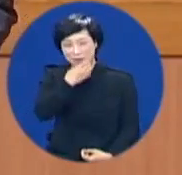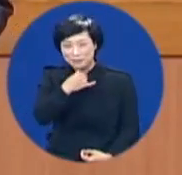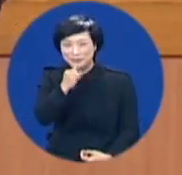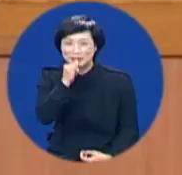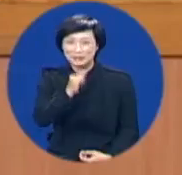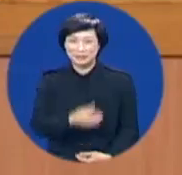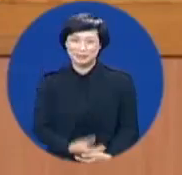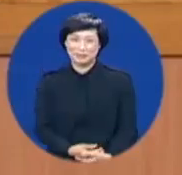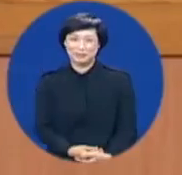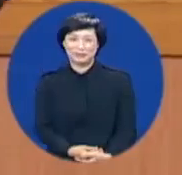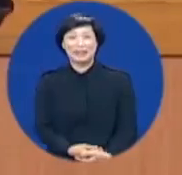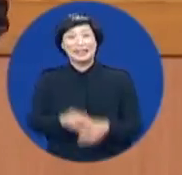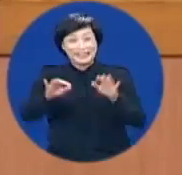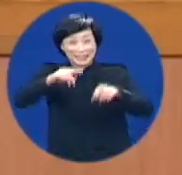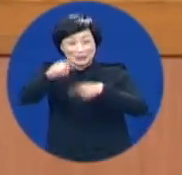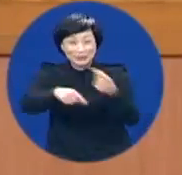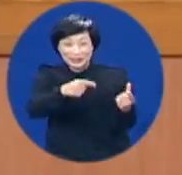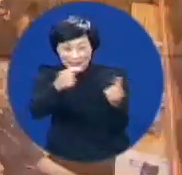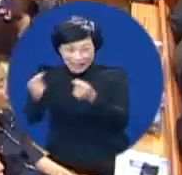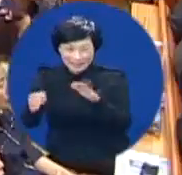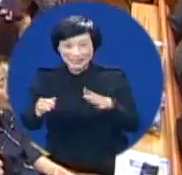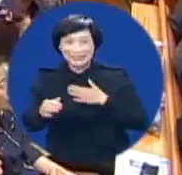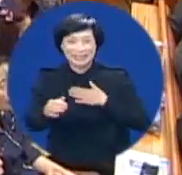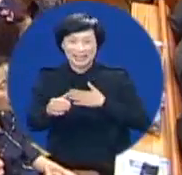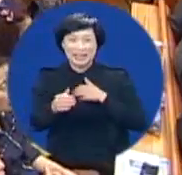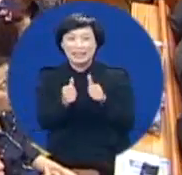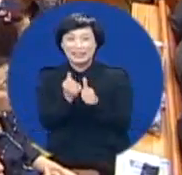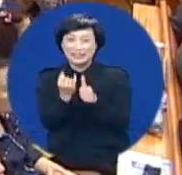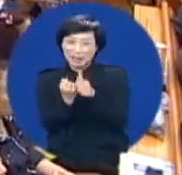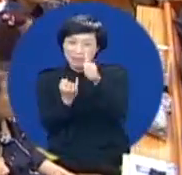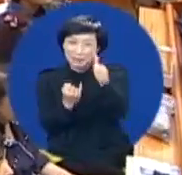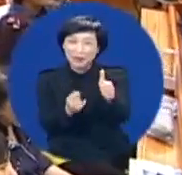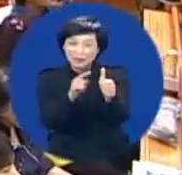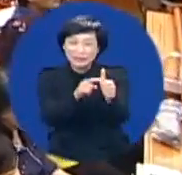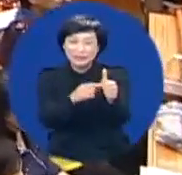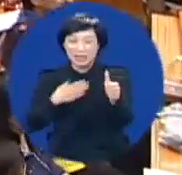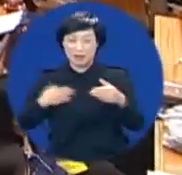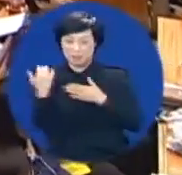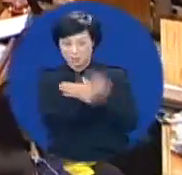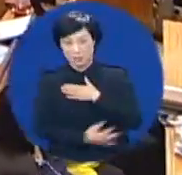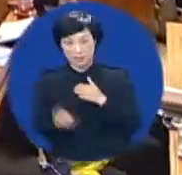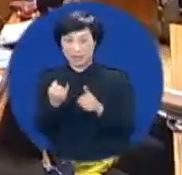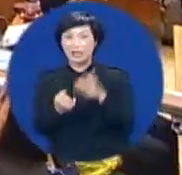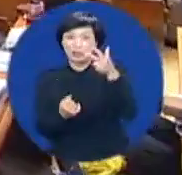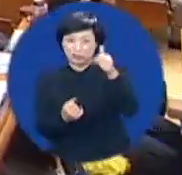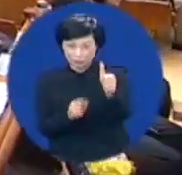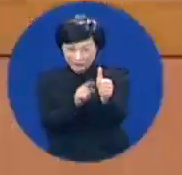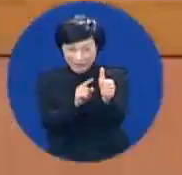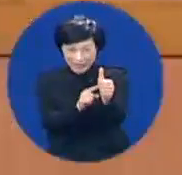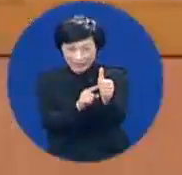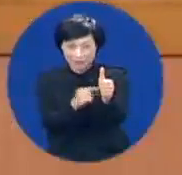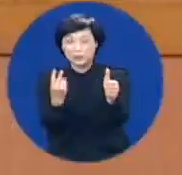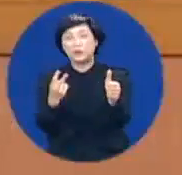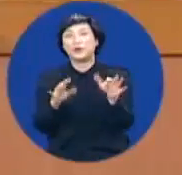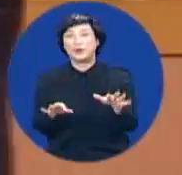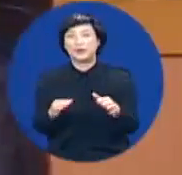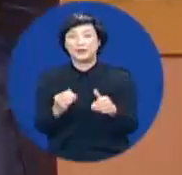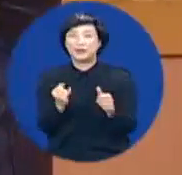거. 따라갑시다. 내 남편은 내 몸의 주인이다. 내